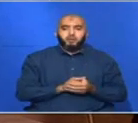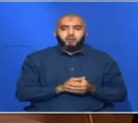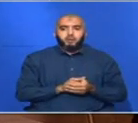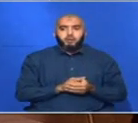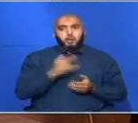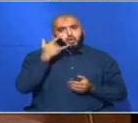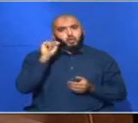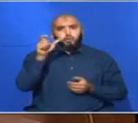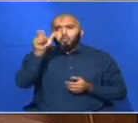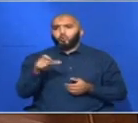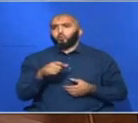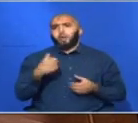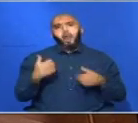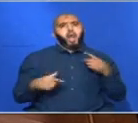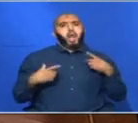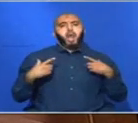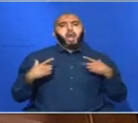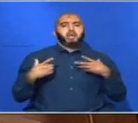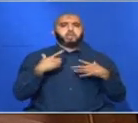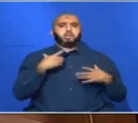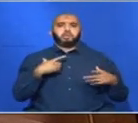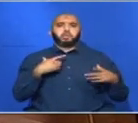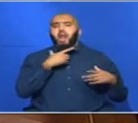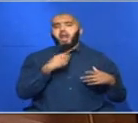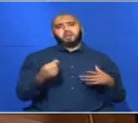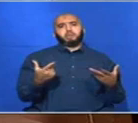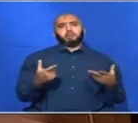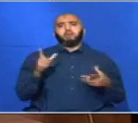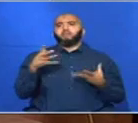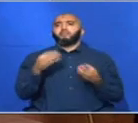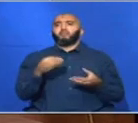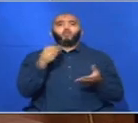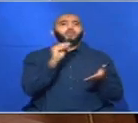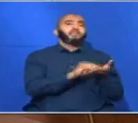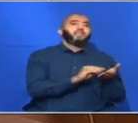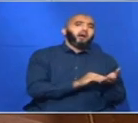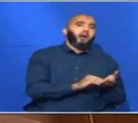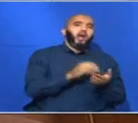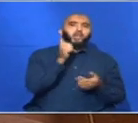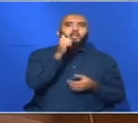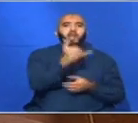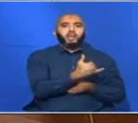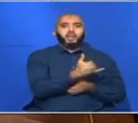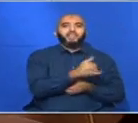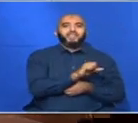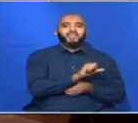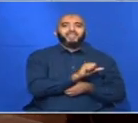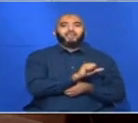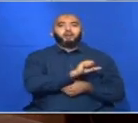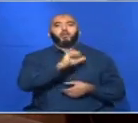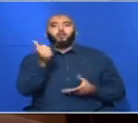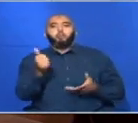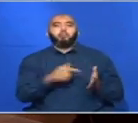ميزورا واراد ان يعطي عن كل يوم يتلف ولم يسهل عليه لكن نحن نقول ما الذي